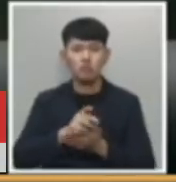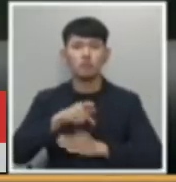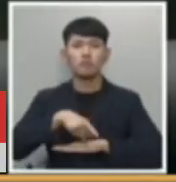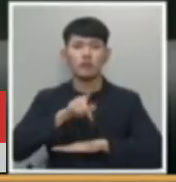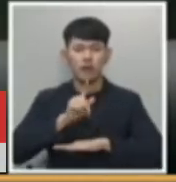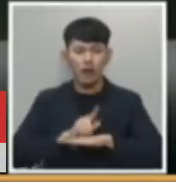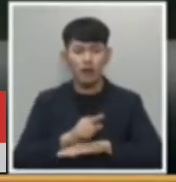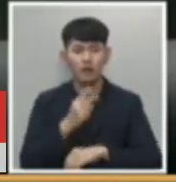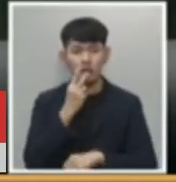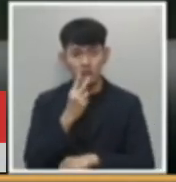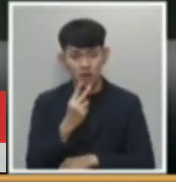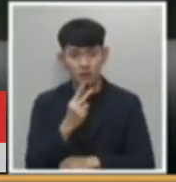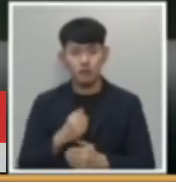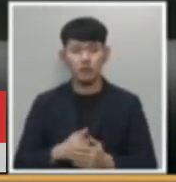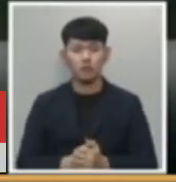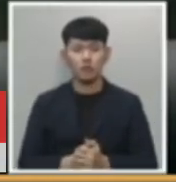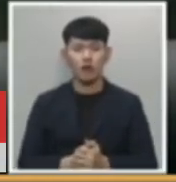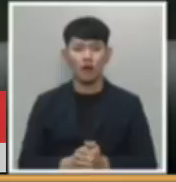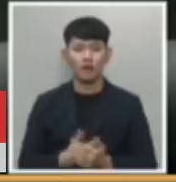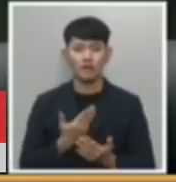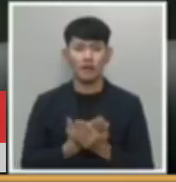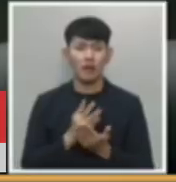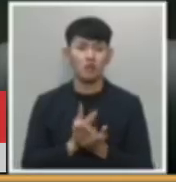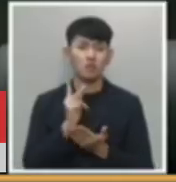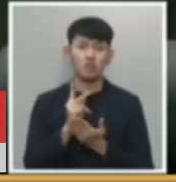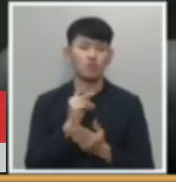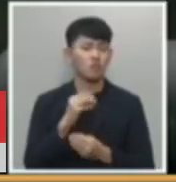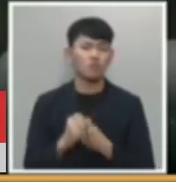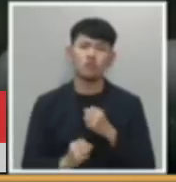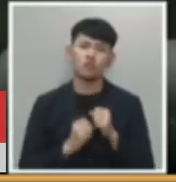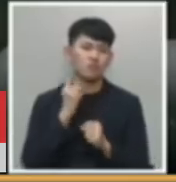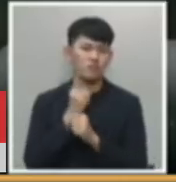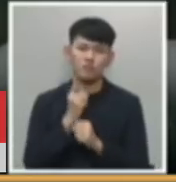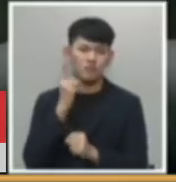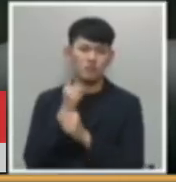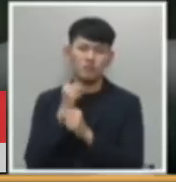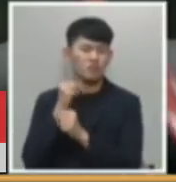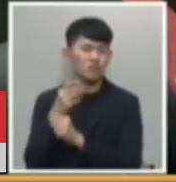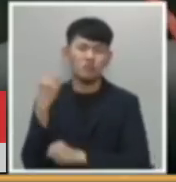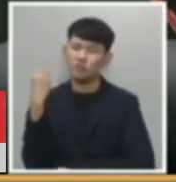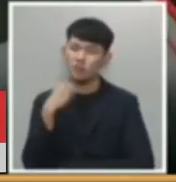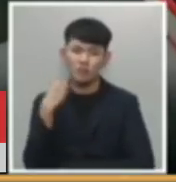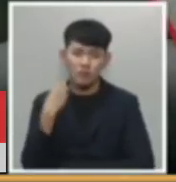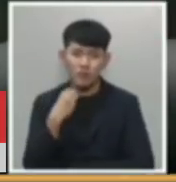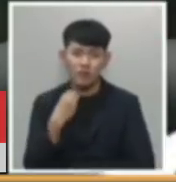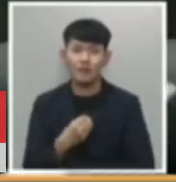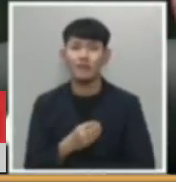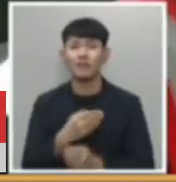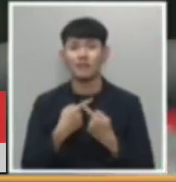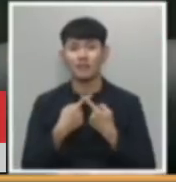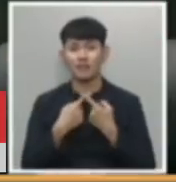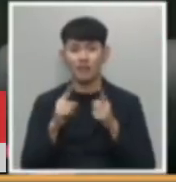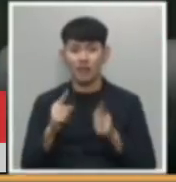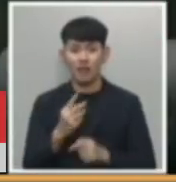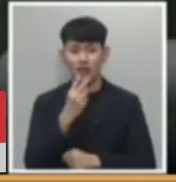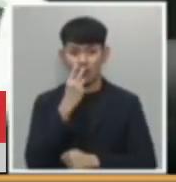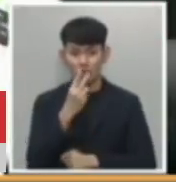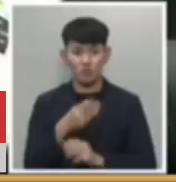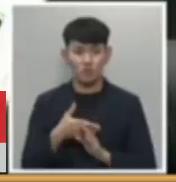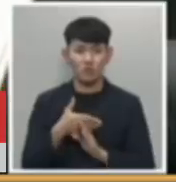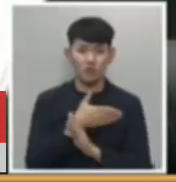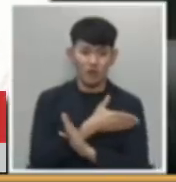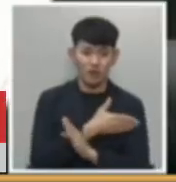เห็นไหมครับว่ากู้ทุกปีเลยครับท่านประธานครับถ้าดูไปก่อนหน้านี้นะครับว่าประเทศไ